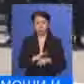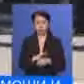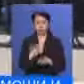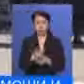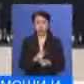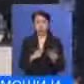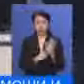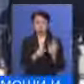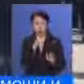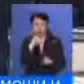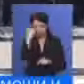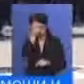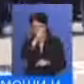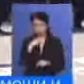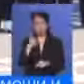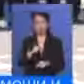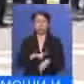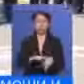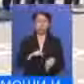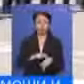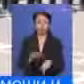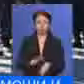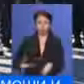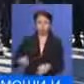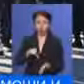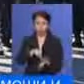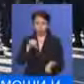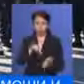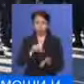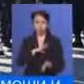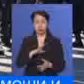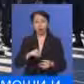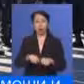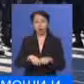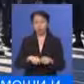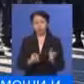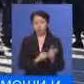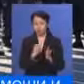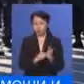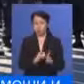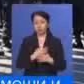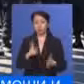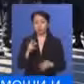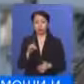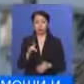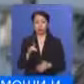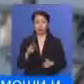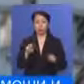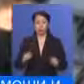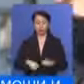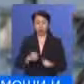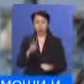За 7 месяцев этого года комплексные силы полиции области приняли участие в раскрытии свыше 2300 уголовных правонарушений, из них